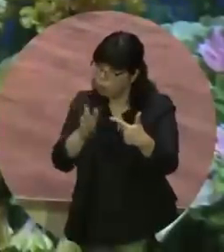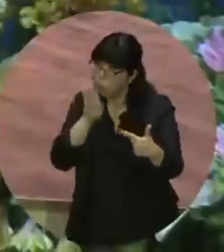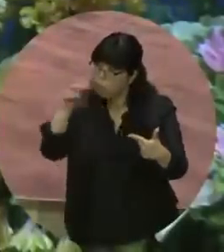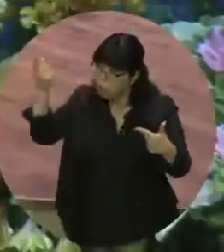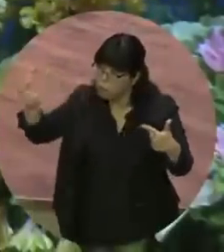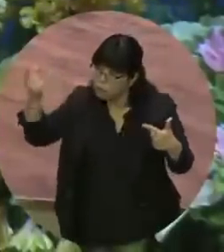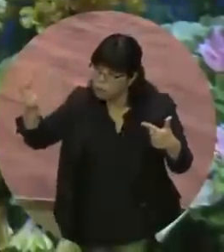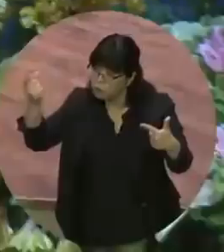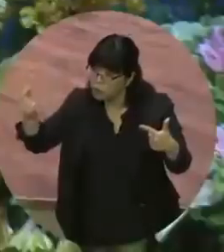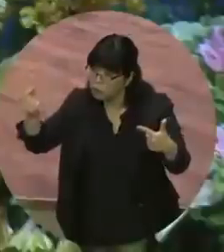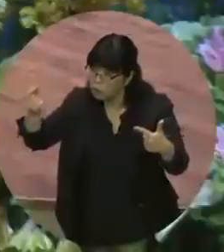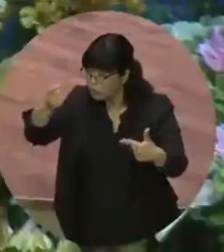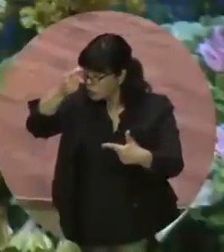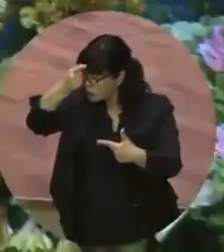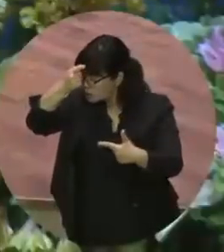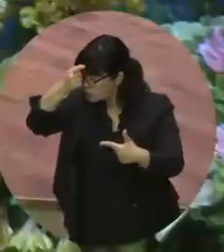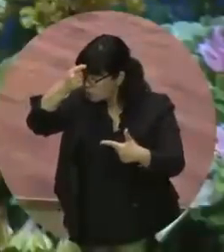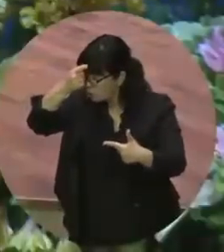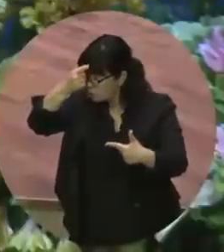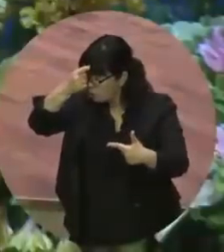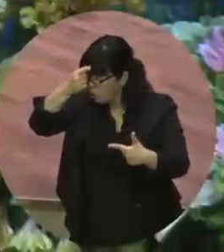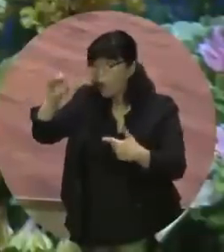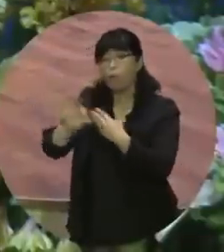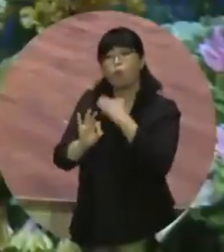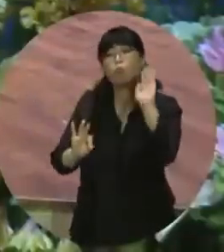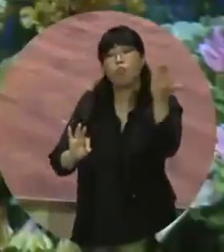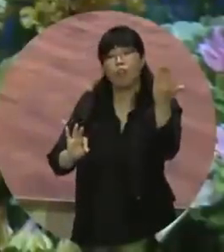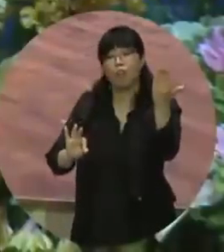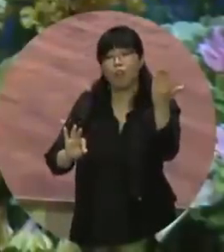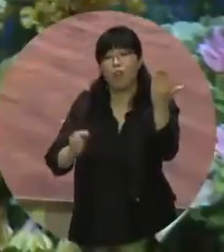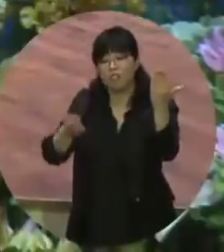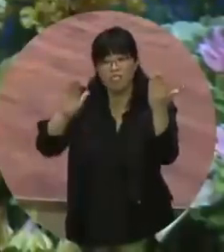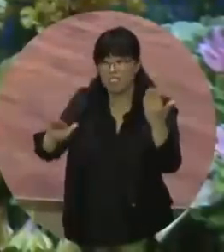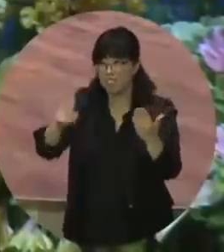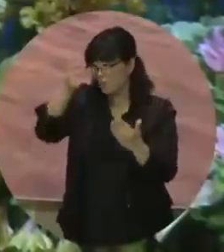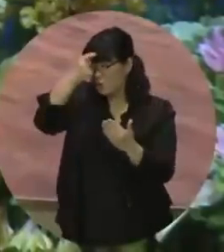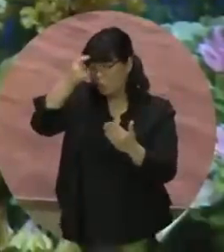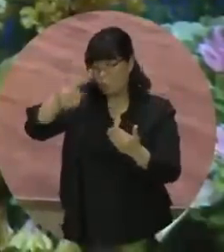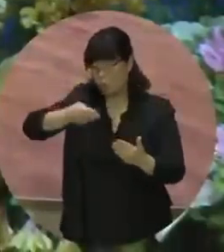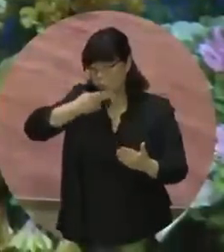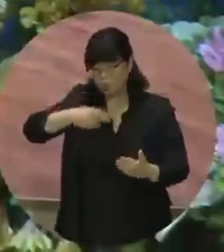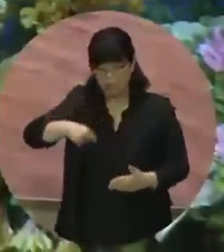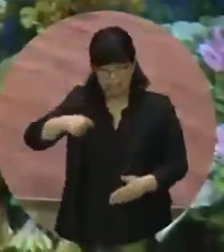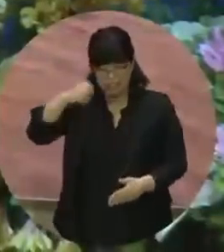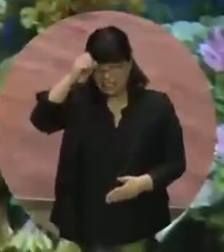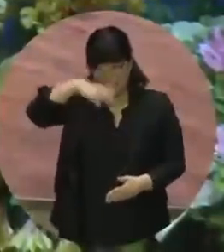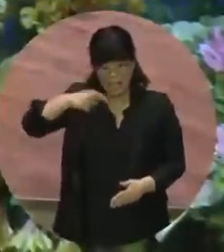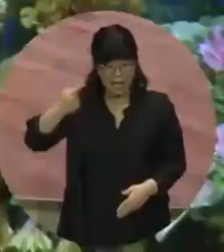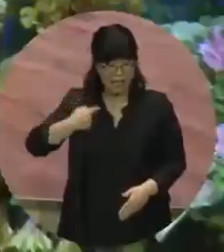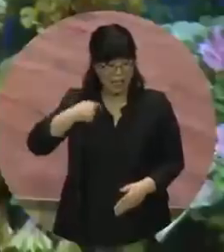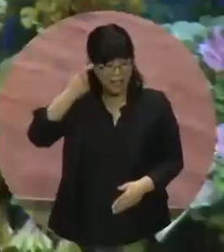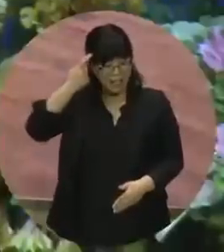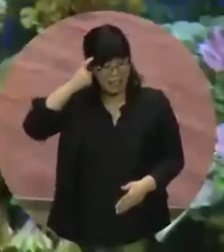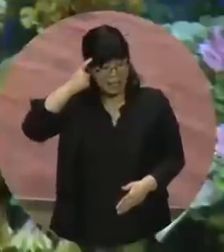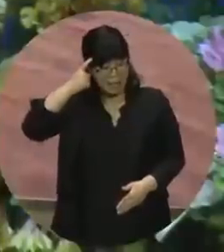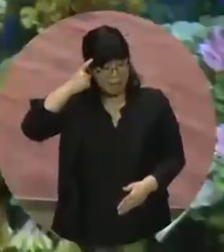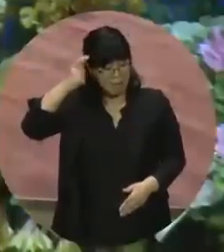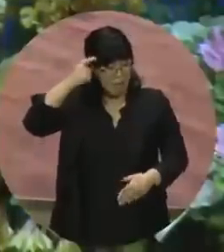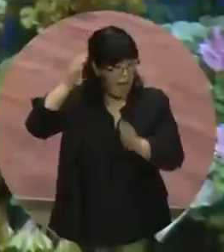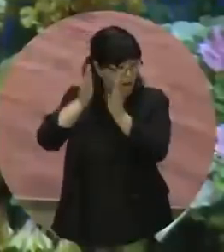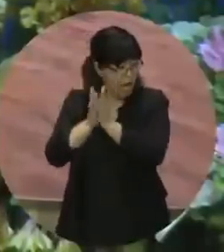자기 계산대로만 움직였습니다. 자기 생각대로. 결국 야곱이 장자 축복을